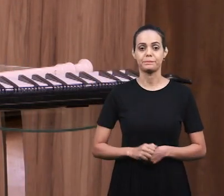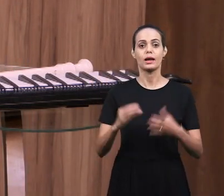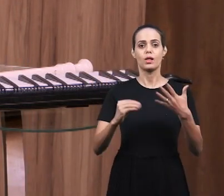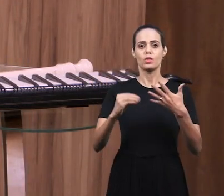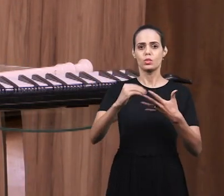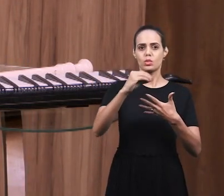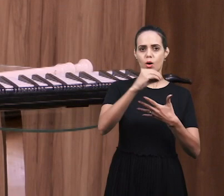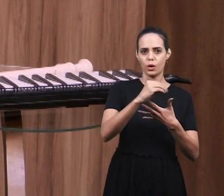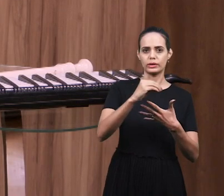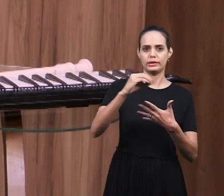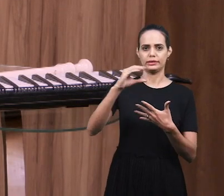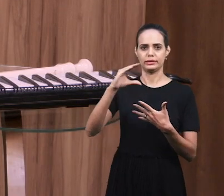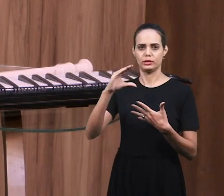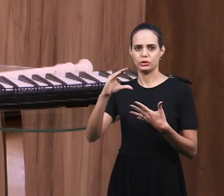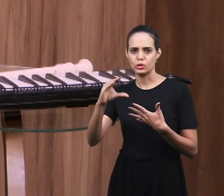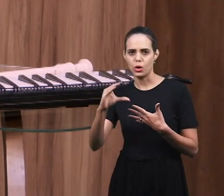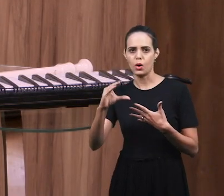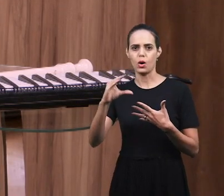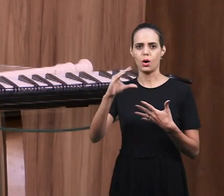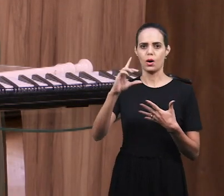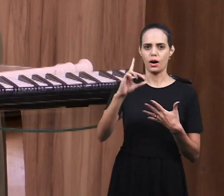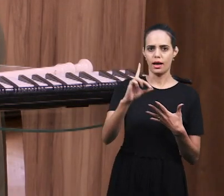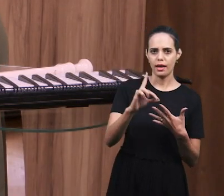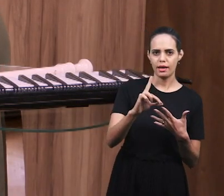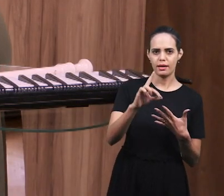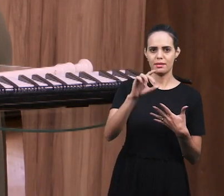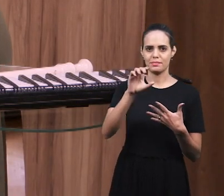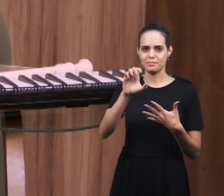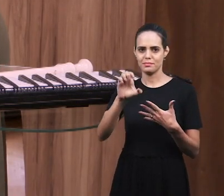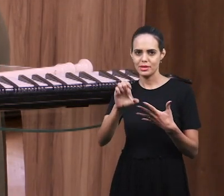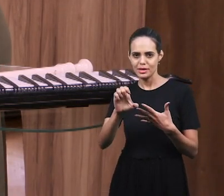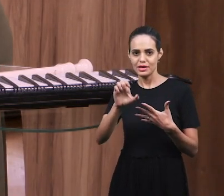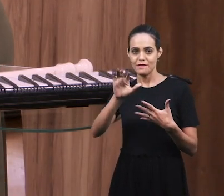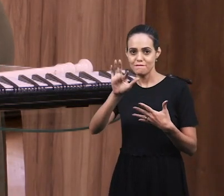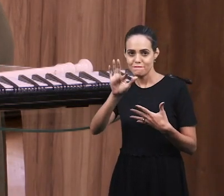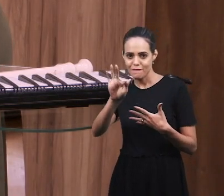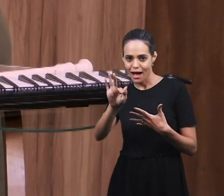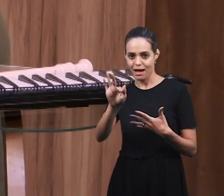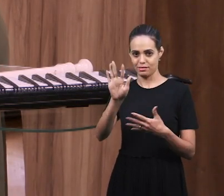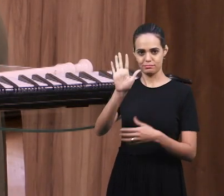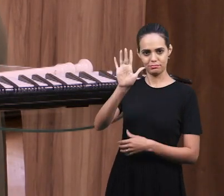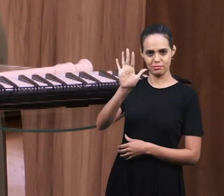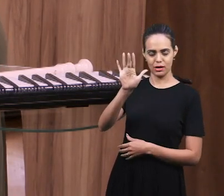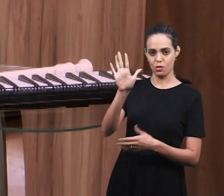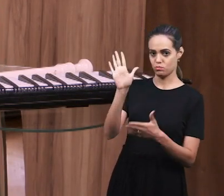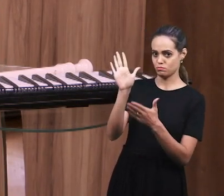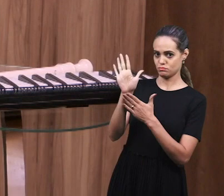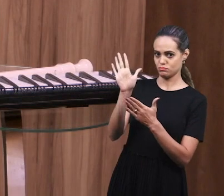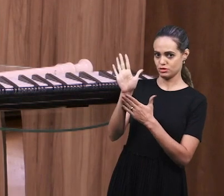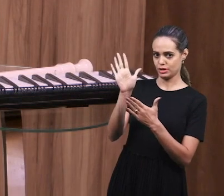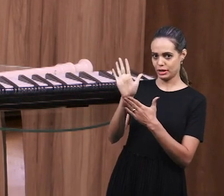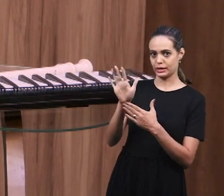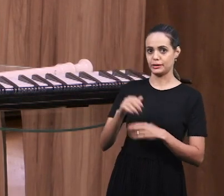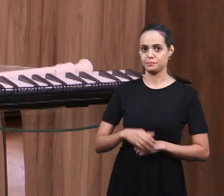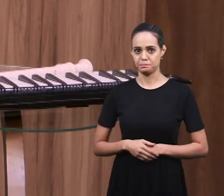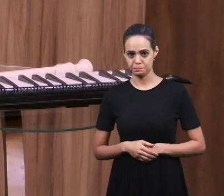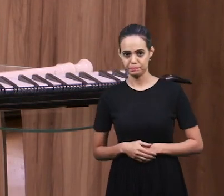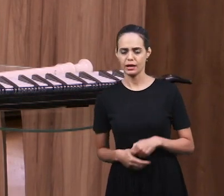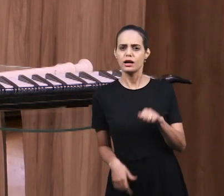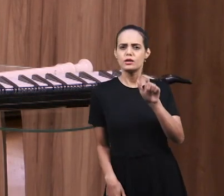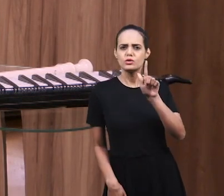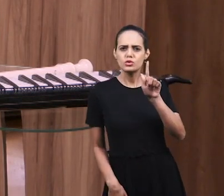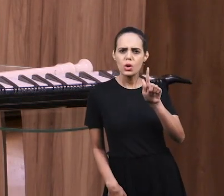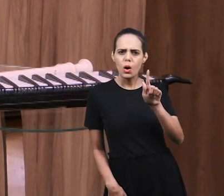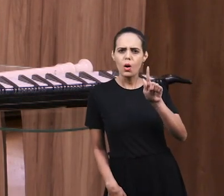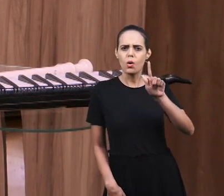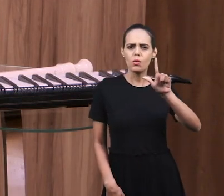note Do, Ré, Mi, Fa, avec la main gauche. Sol,